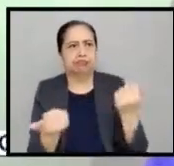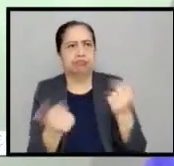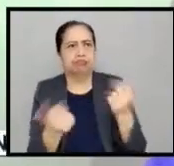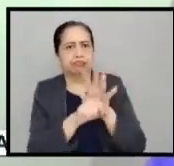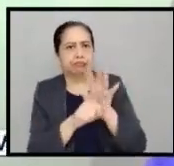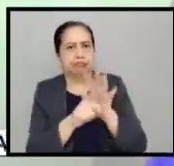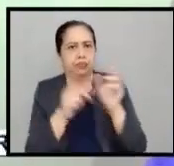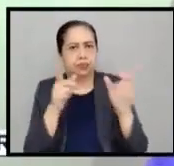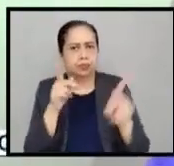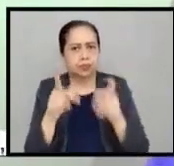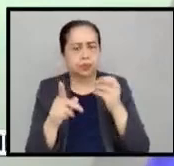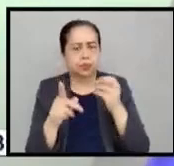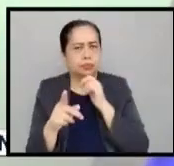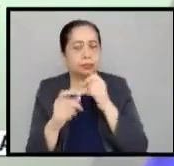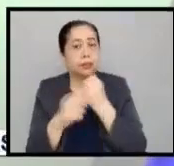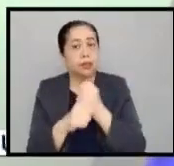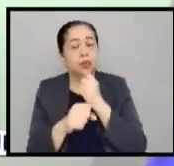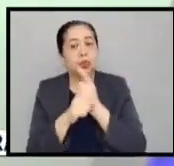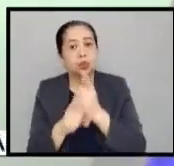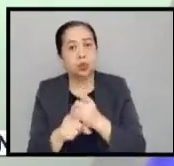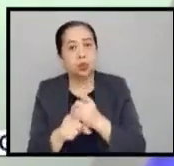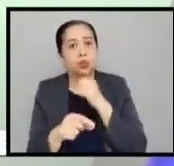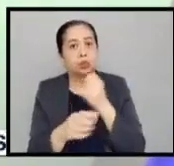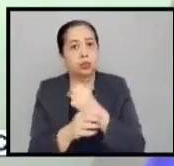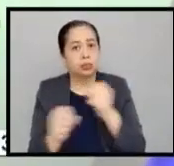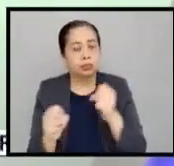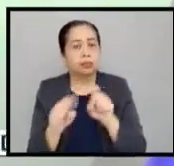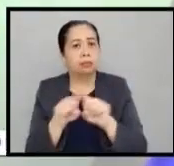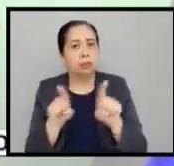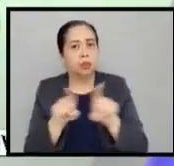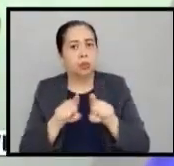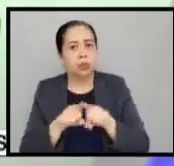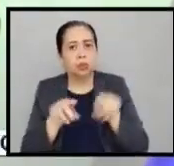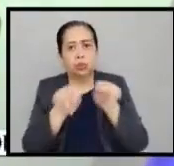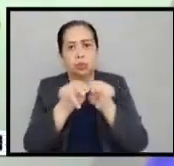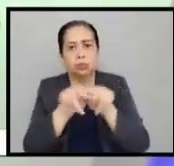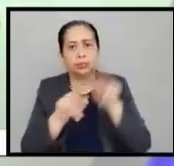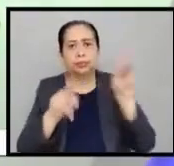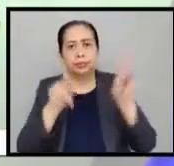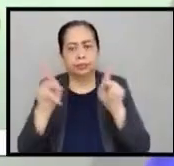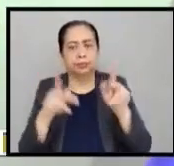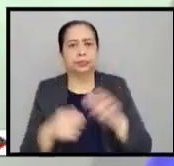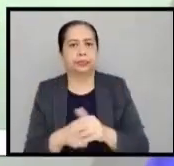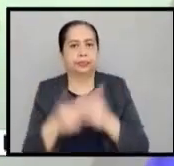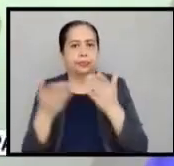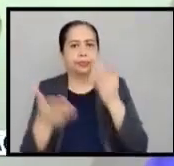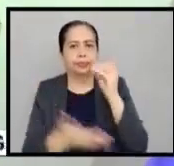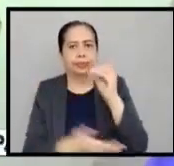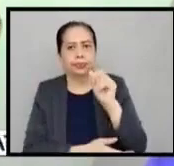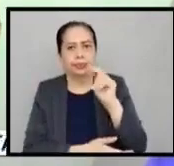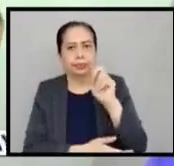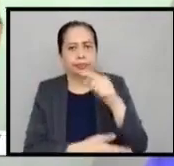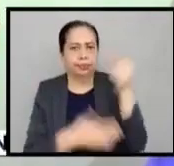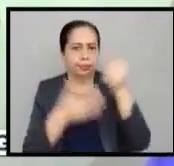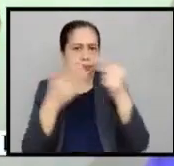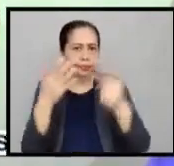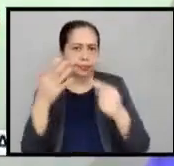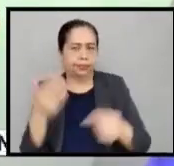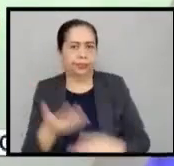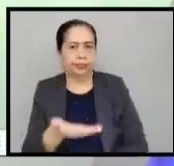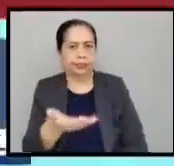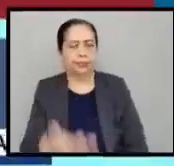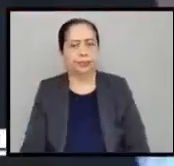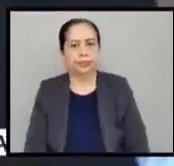ang seguridad, hindi lamang sa mga politiko, maging ang taong bayan. Si Daniel Manalasta sa detalye, Rise and Shine, Daniel.